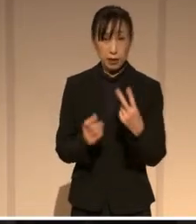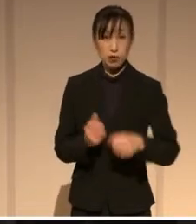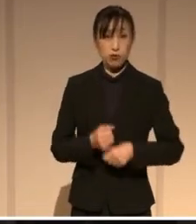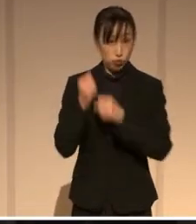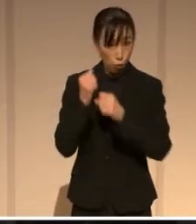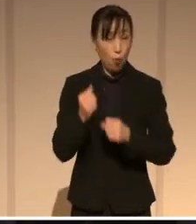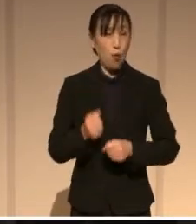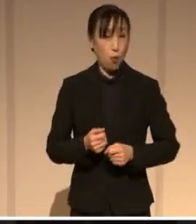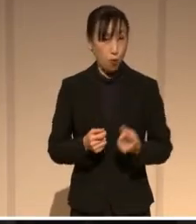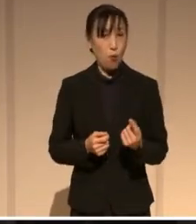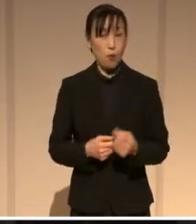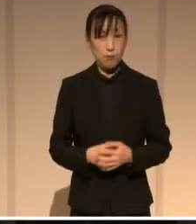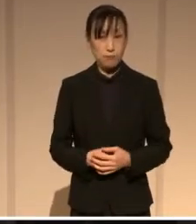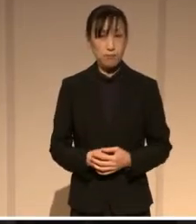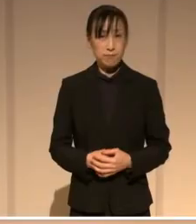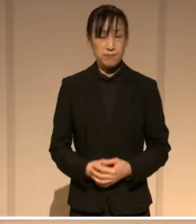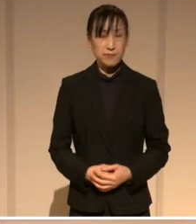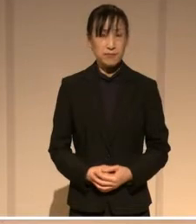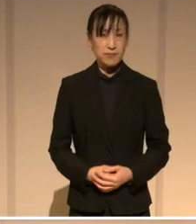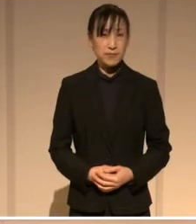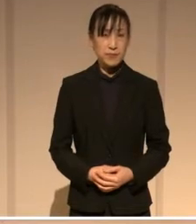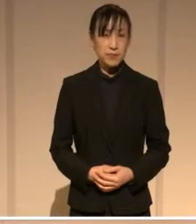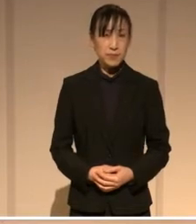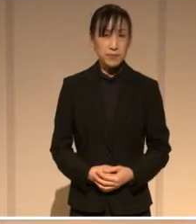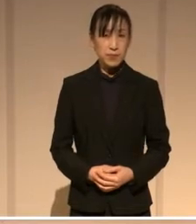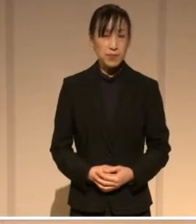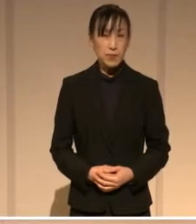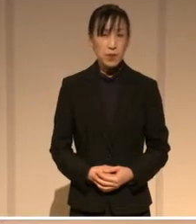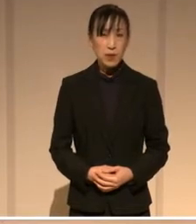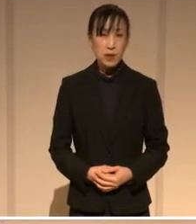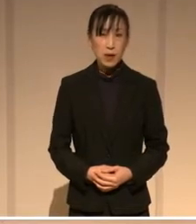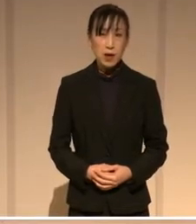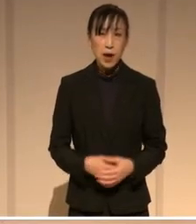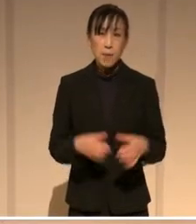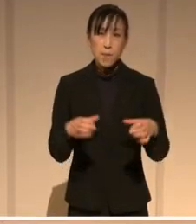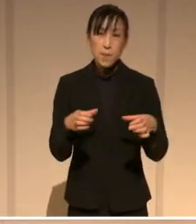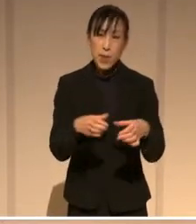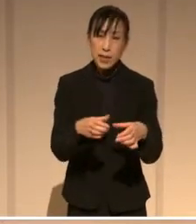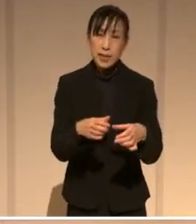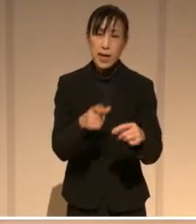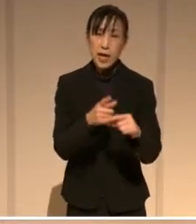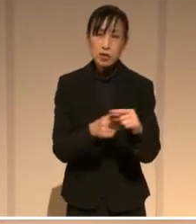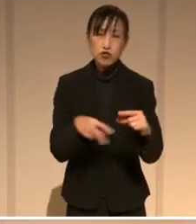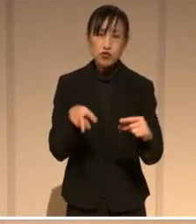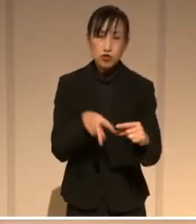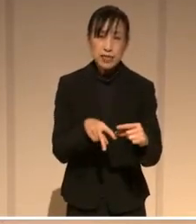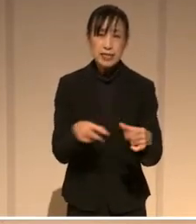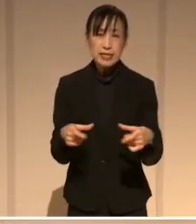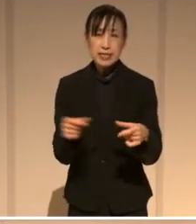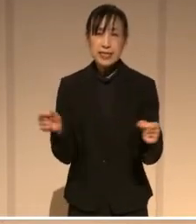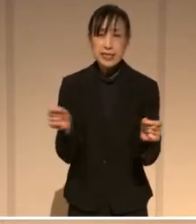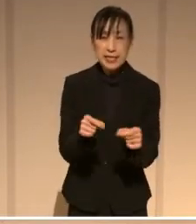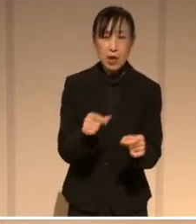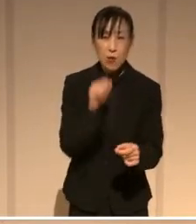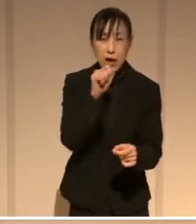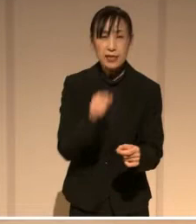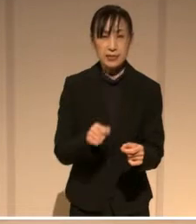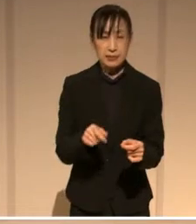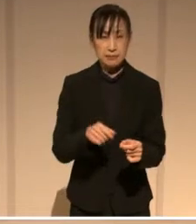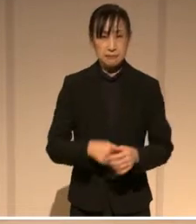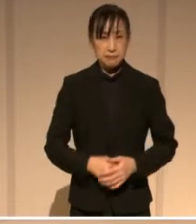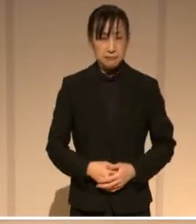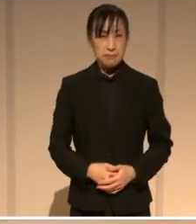here 消去真ん中に近いほうがは多分fx a 2階ああそうねあの子の的に入れば